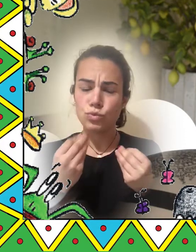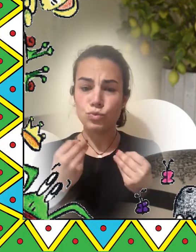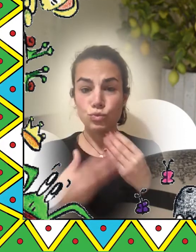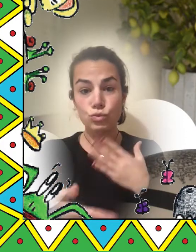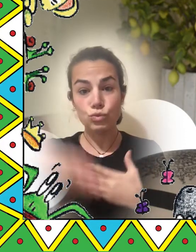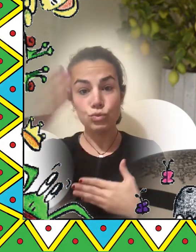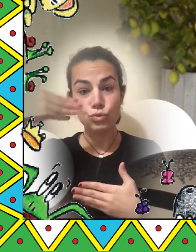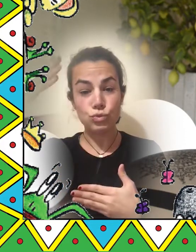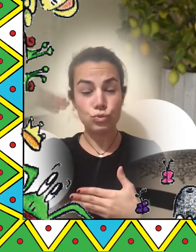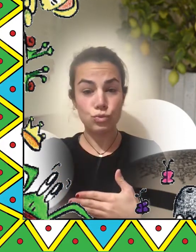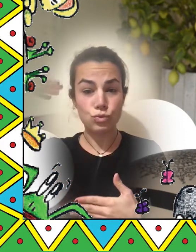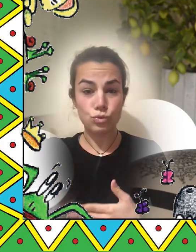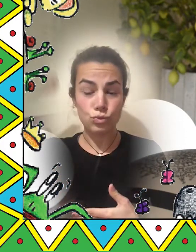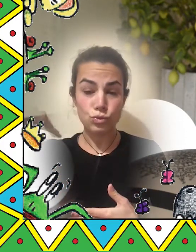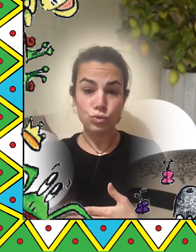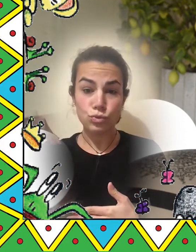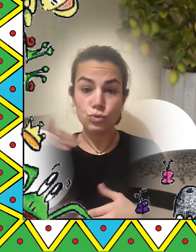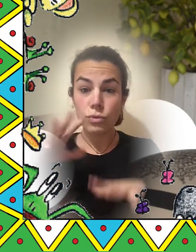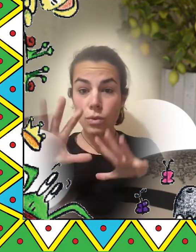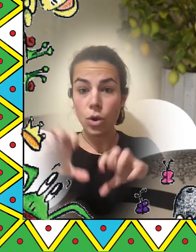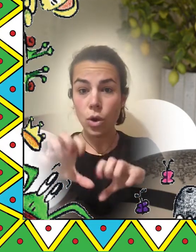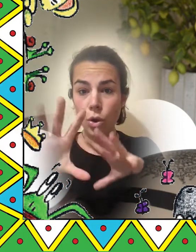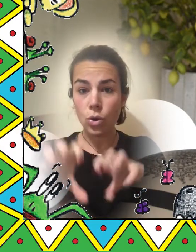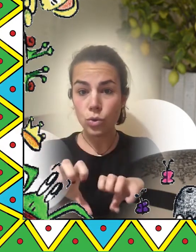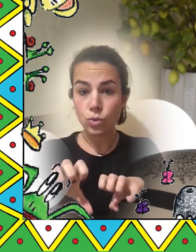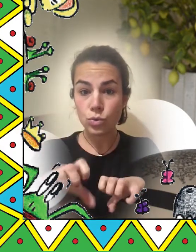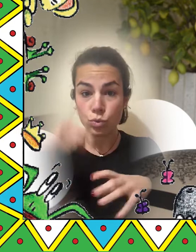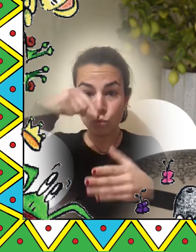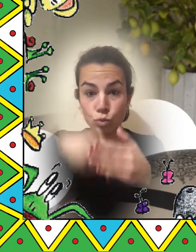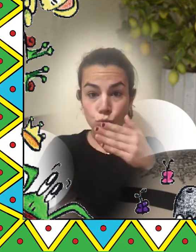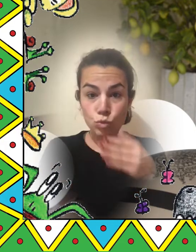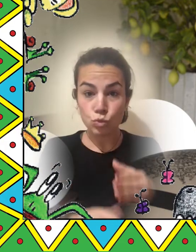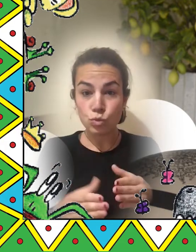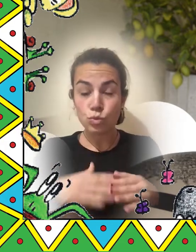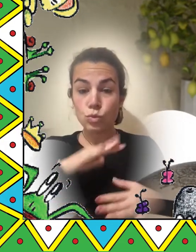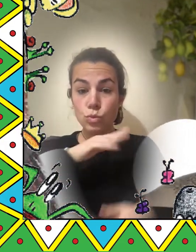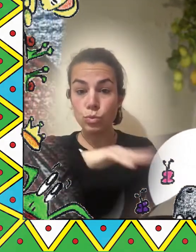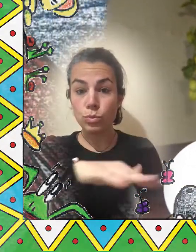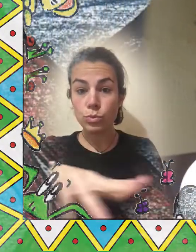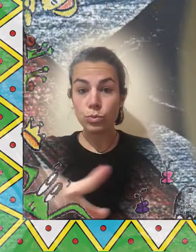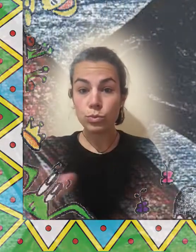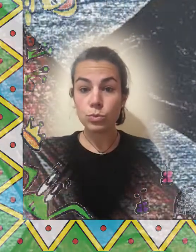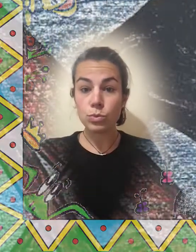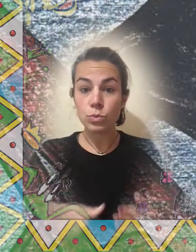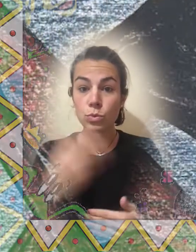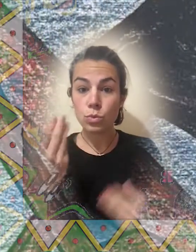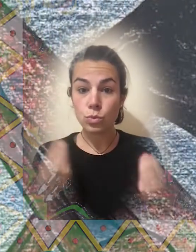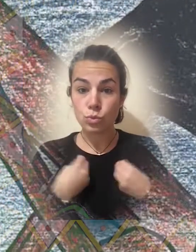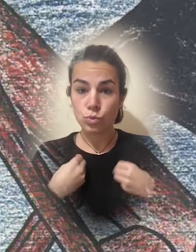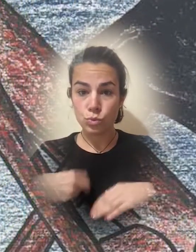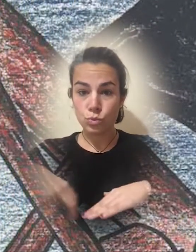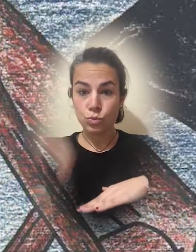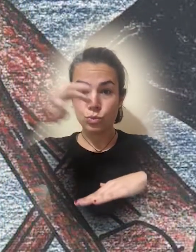Això va passar fa molt de temps, quan els animals del fons del mar